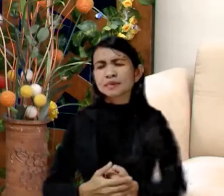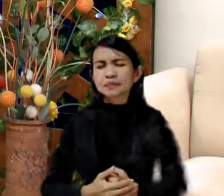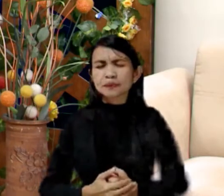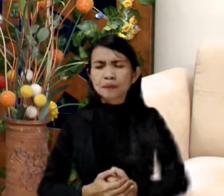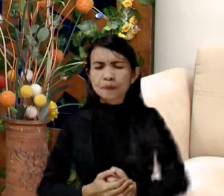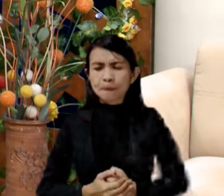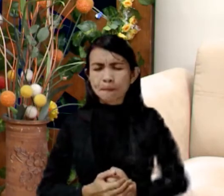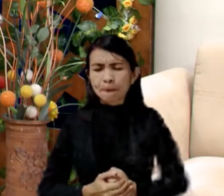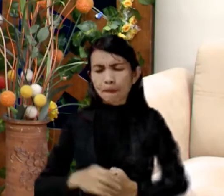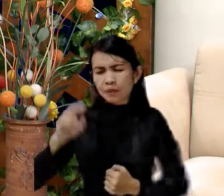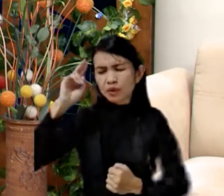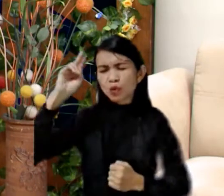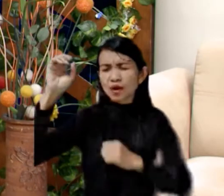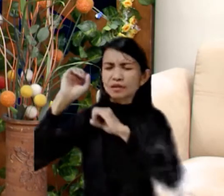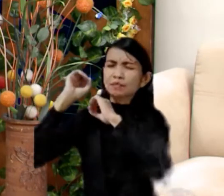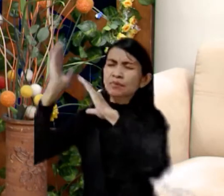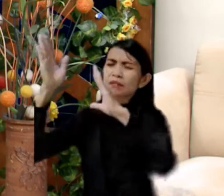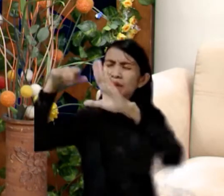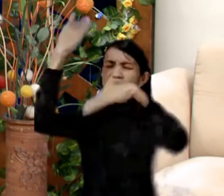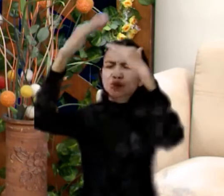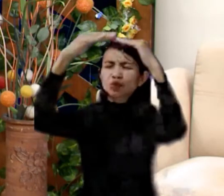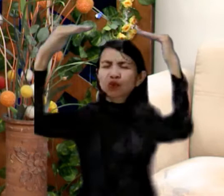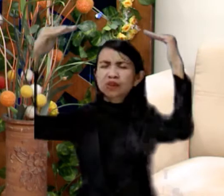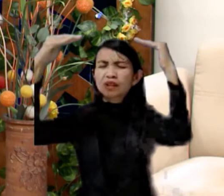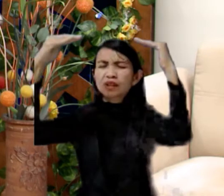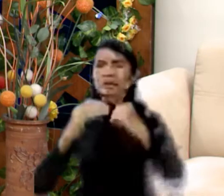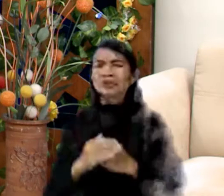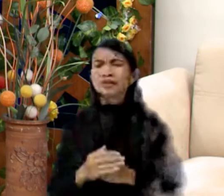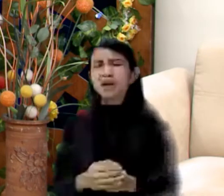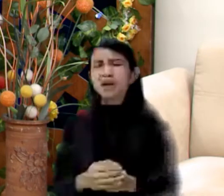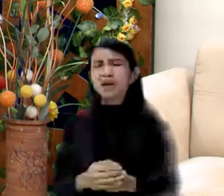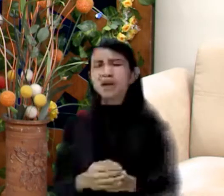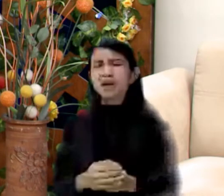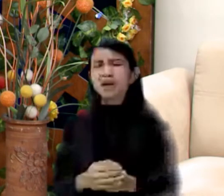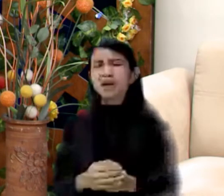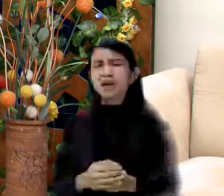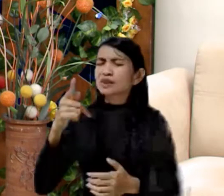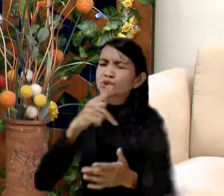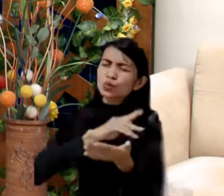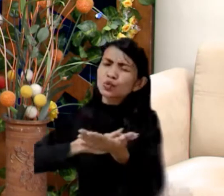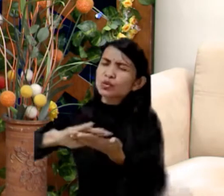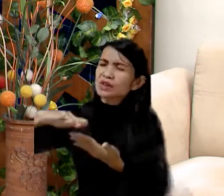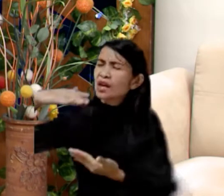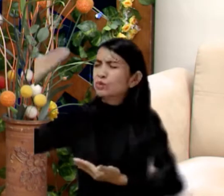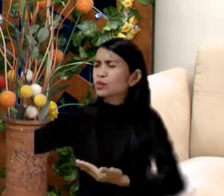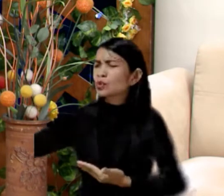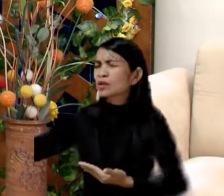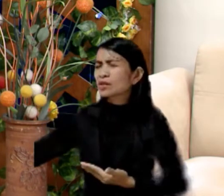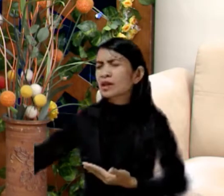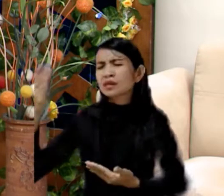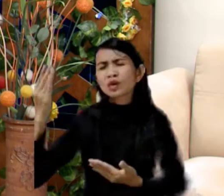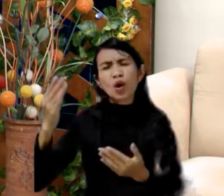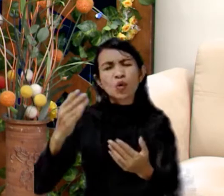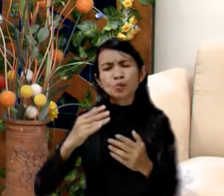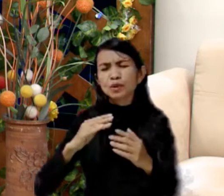Tuhan Bapa yang ada di surga, menyadari kekudusan Engkau, menyadari Engkau begitu hebat,